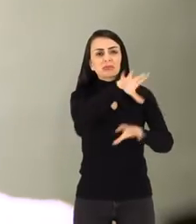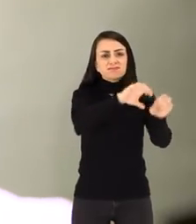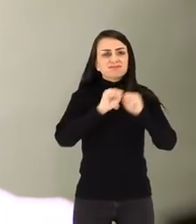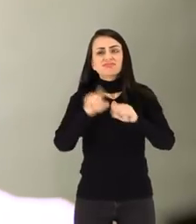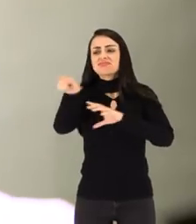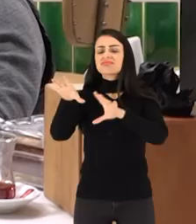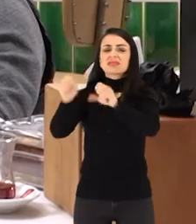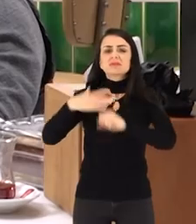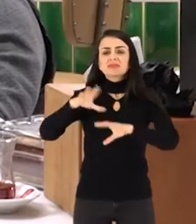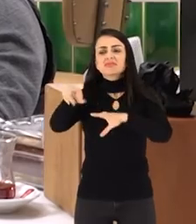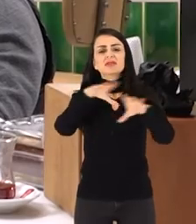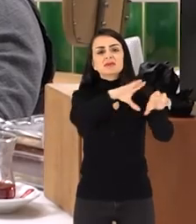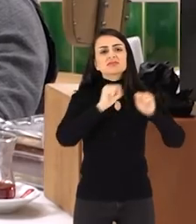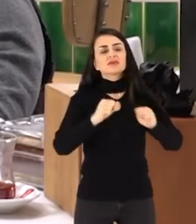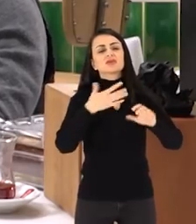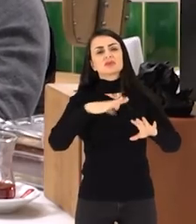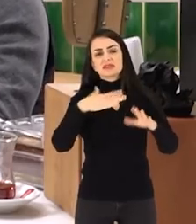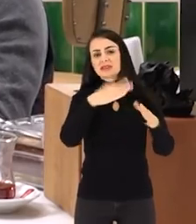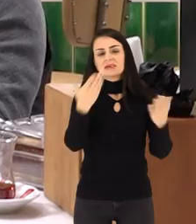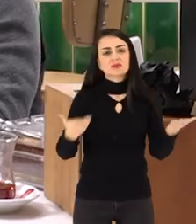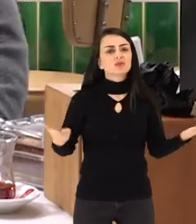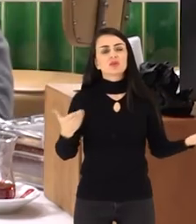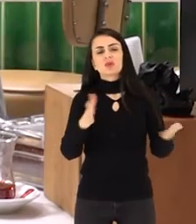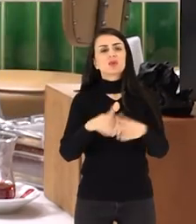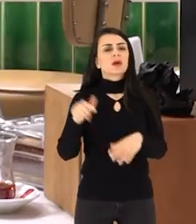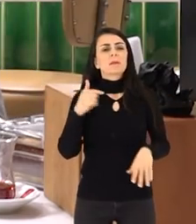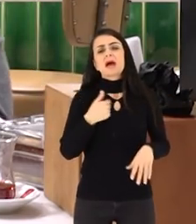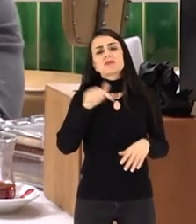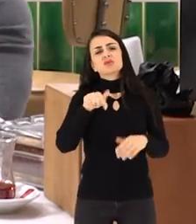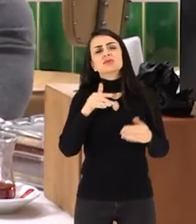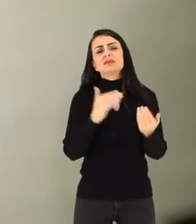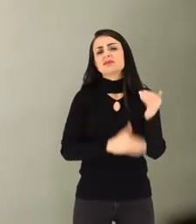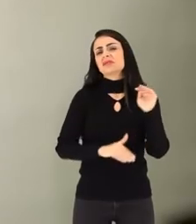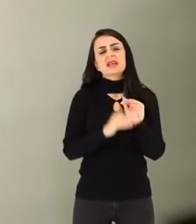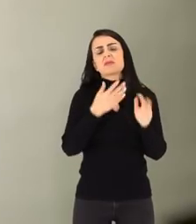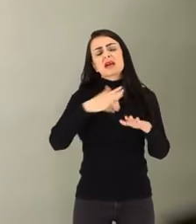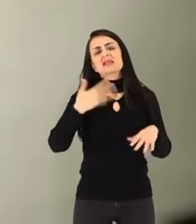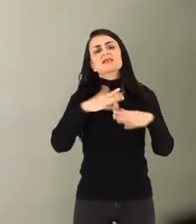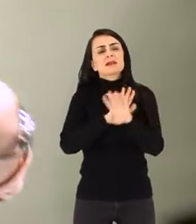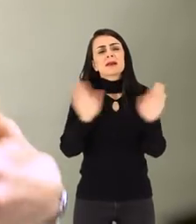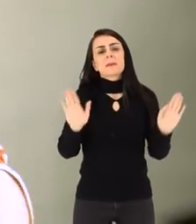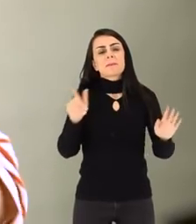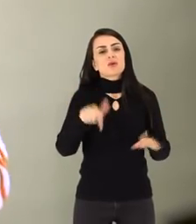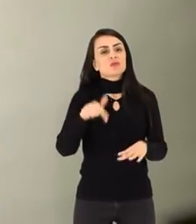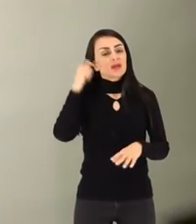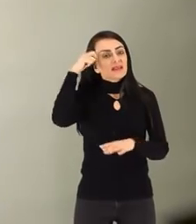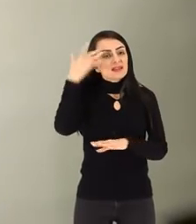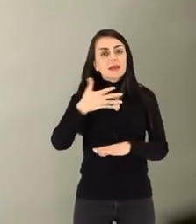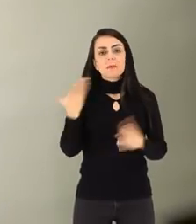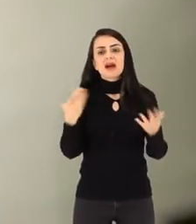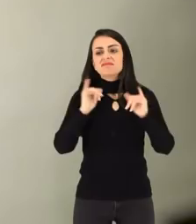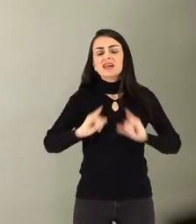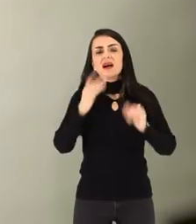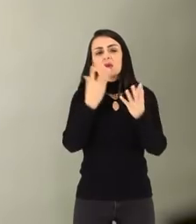çekiyorlar, bu taraftan çekiyorlar. Sen de bunu yaşatmak evet, istemiyorsun, evet, onlar evet, onu yaşamak evet. istemiyor. Bu yüzden benim sinema serüvenim öyle çok rahat